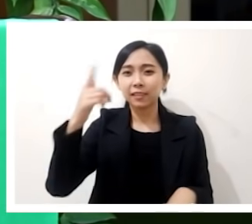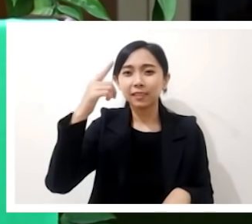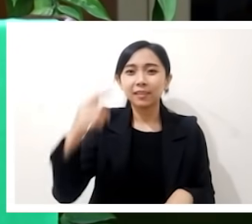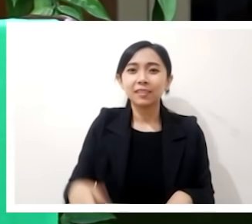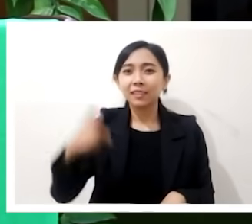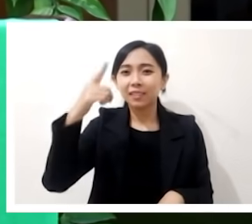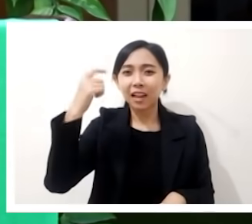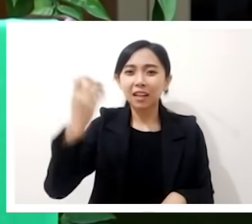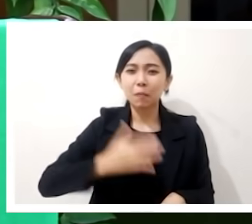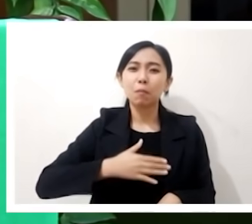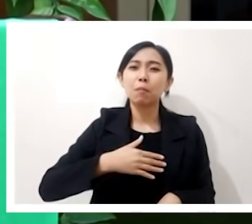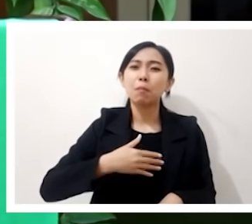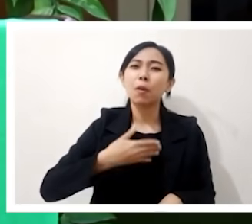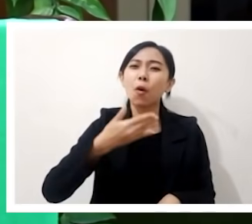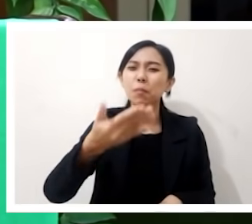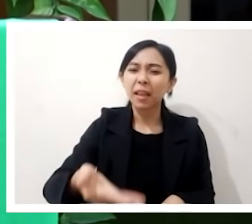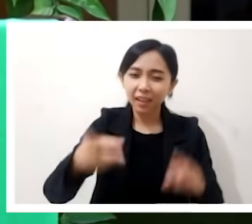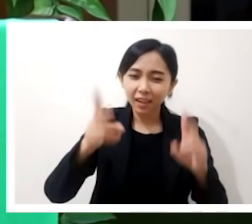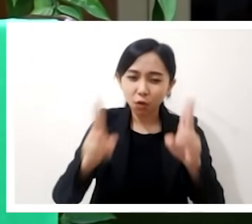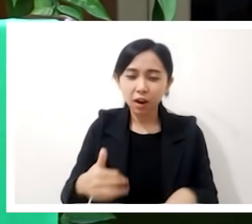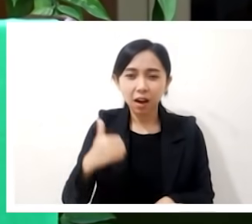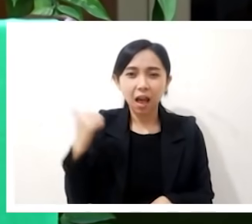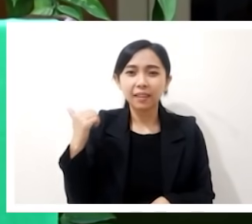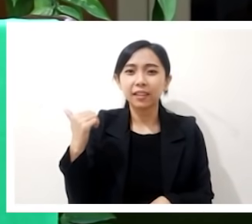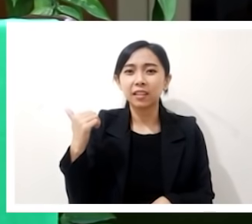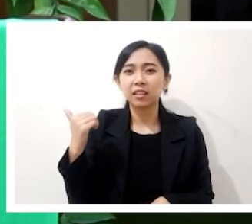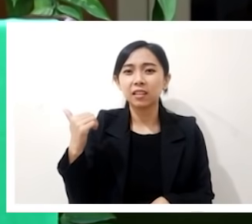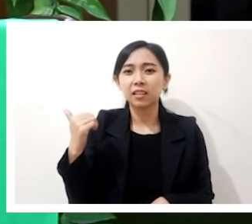lain, bukan menjadikan orang lain sebagai victim.